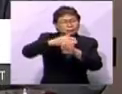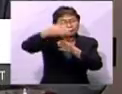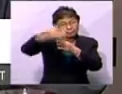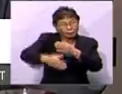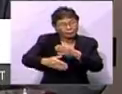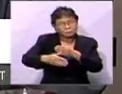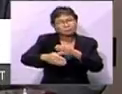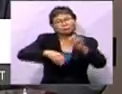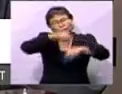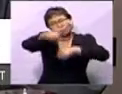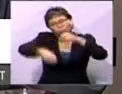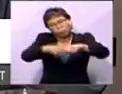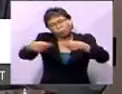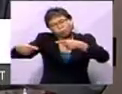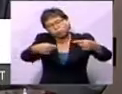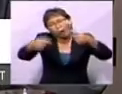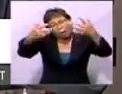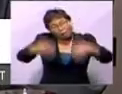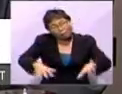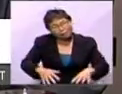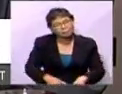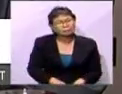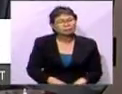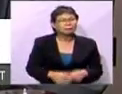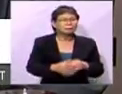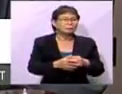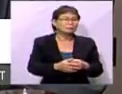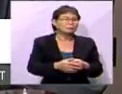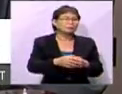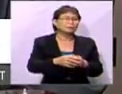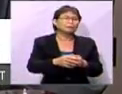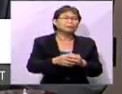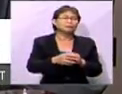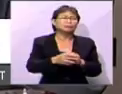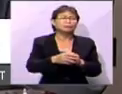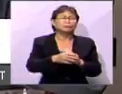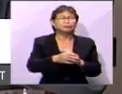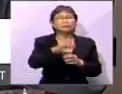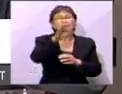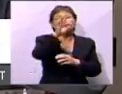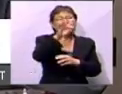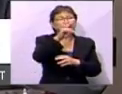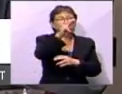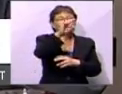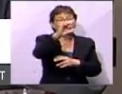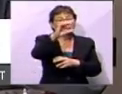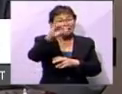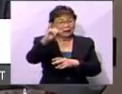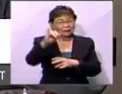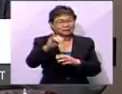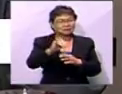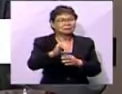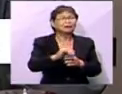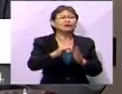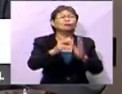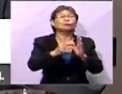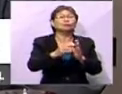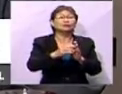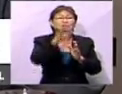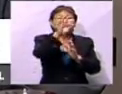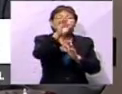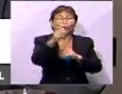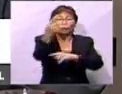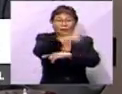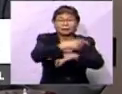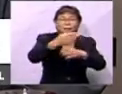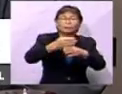race. Peruntukan daripada UCI membenarkan 90 hari daripada kejohanan habis. Bermakna kalau misalkan kata race